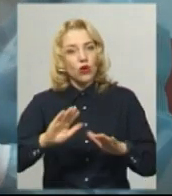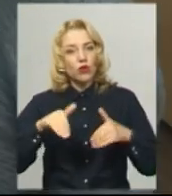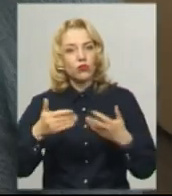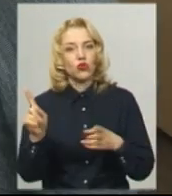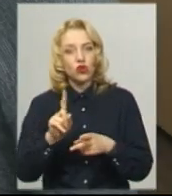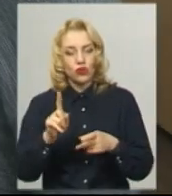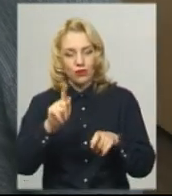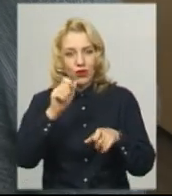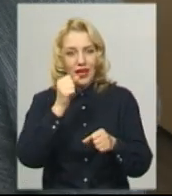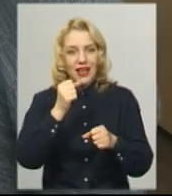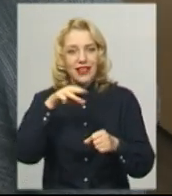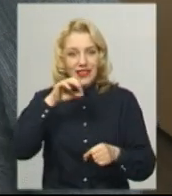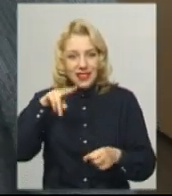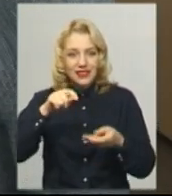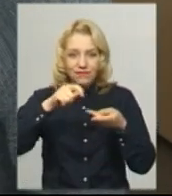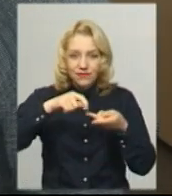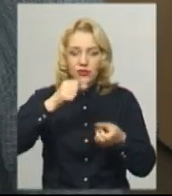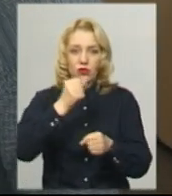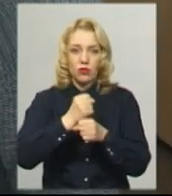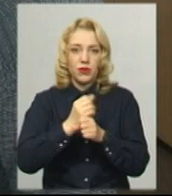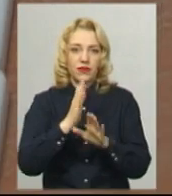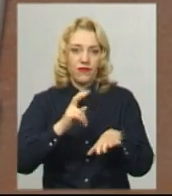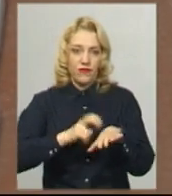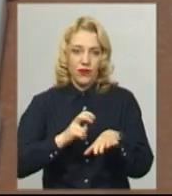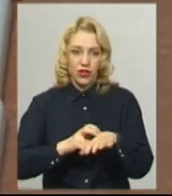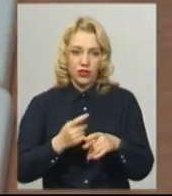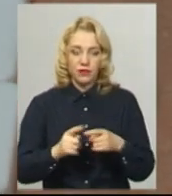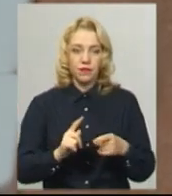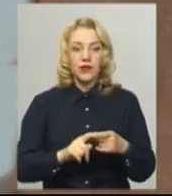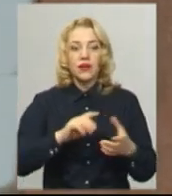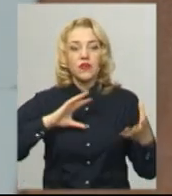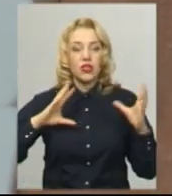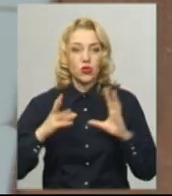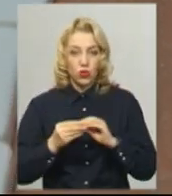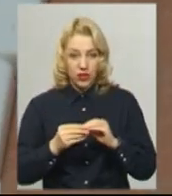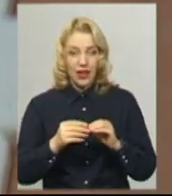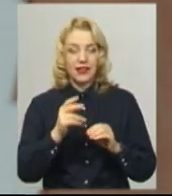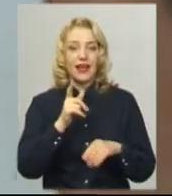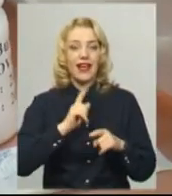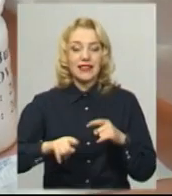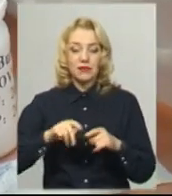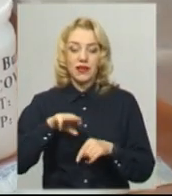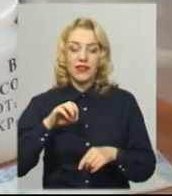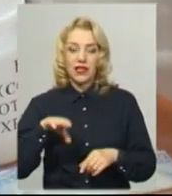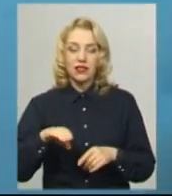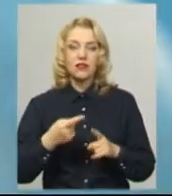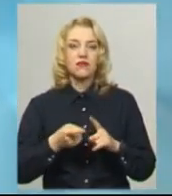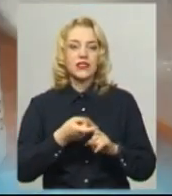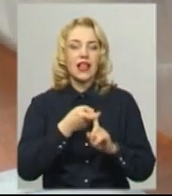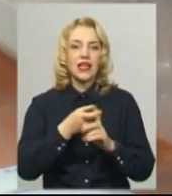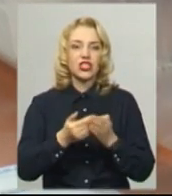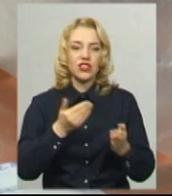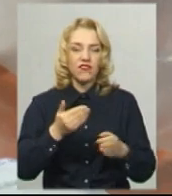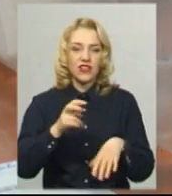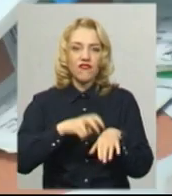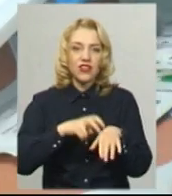словами головного державного санітарного лікаря Хмельницької області Олега Балашова, результат експрес-тесту залежить від спеціаліста, який проводить тест,